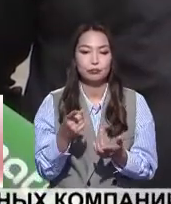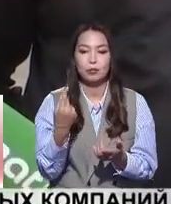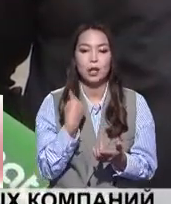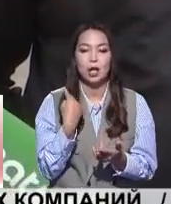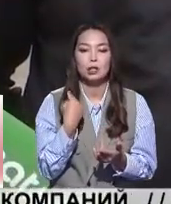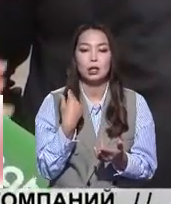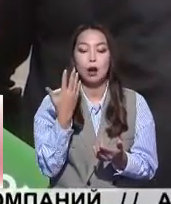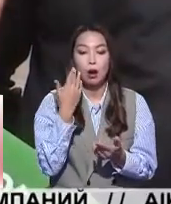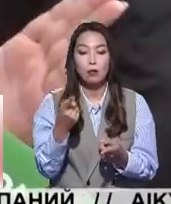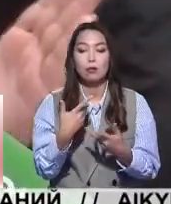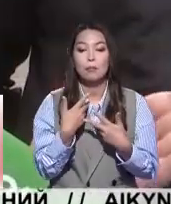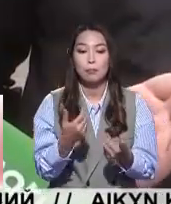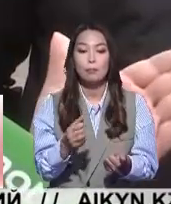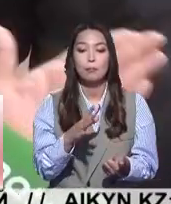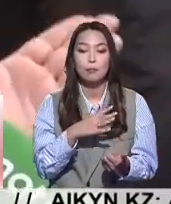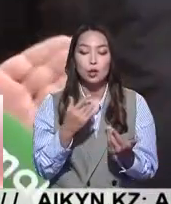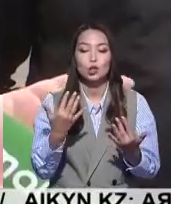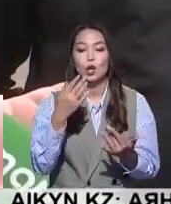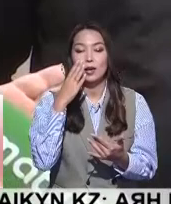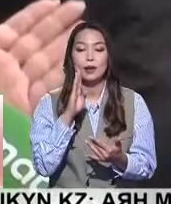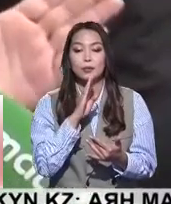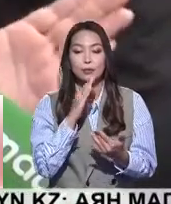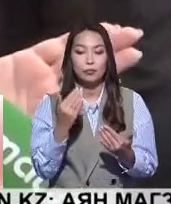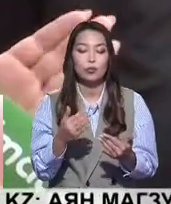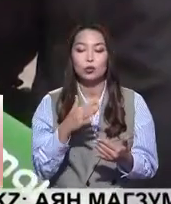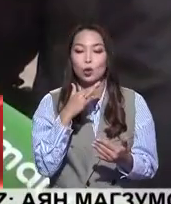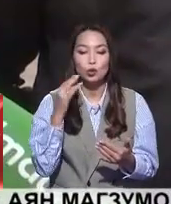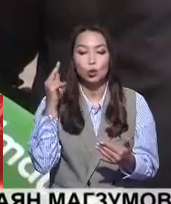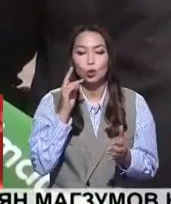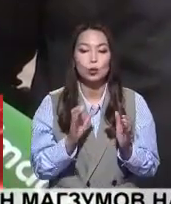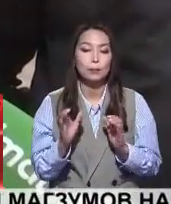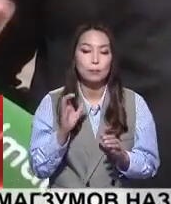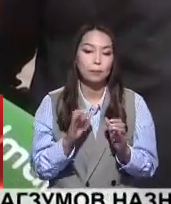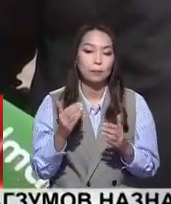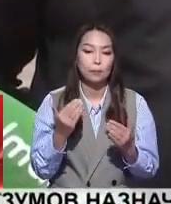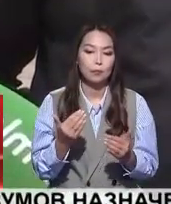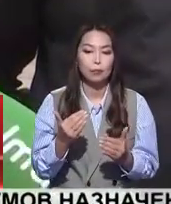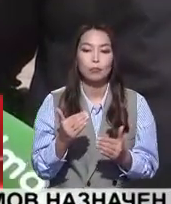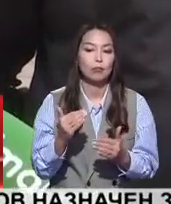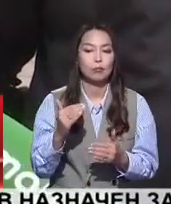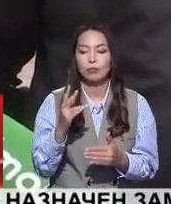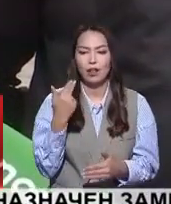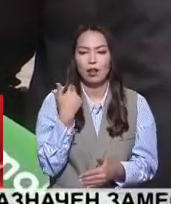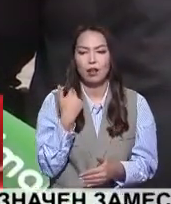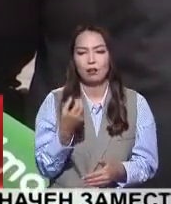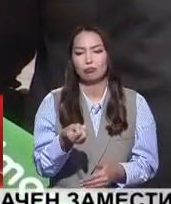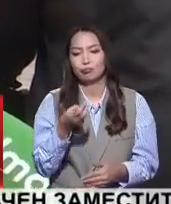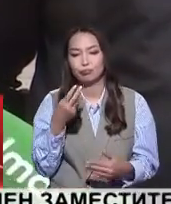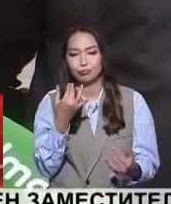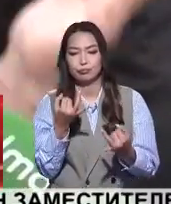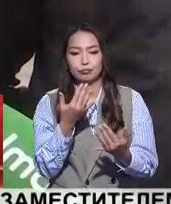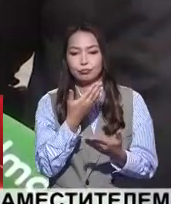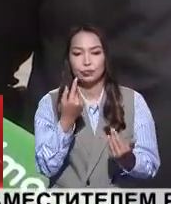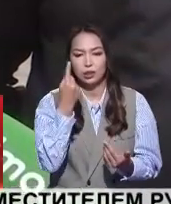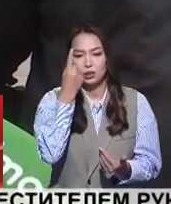когда принимали, вот столько родителей, да, 107 учеников, студентов, у них уровень не британский. Что, британцы могут за год